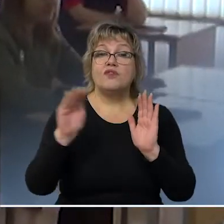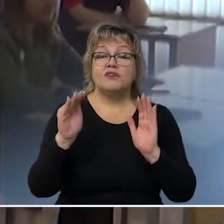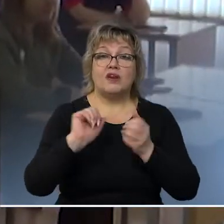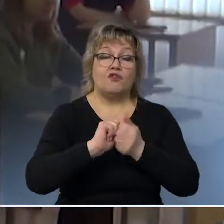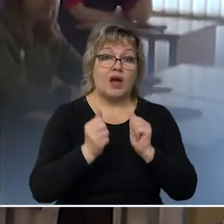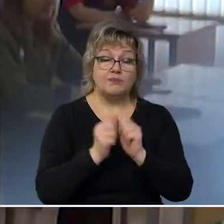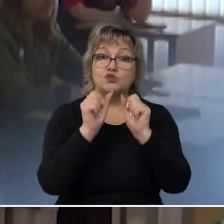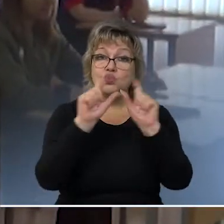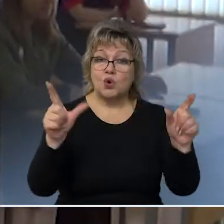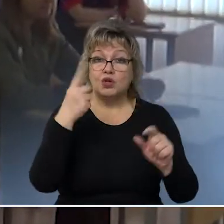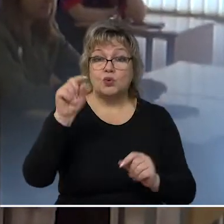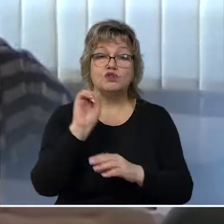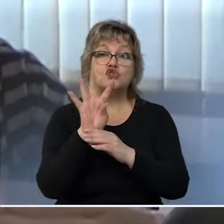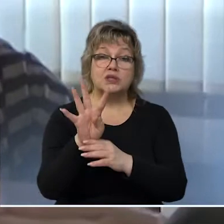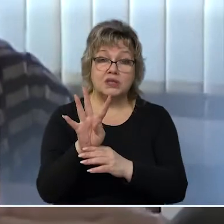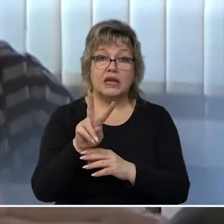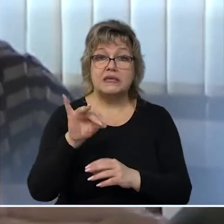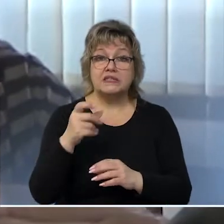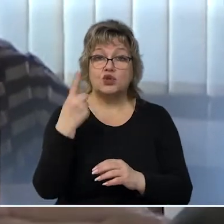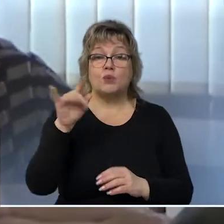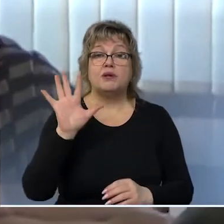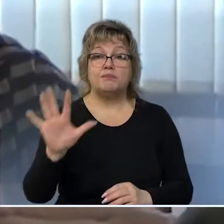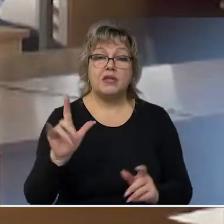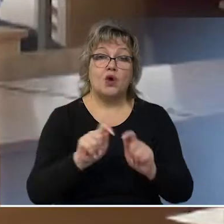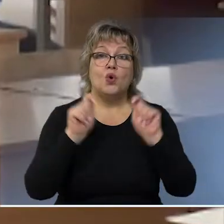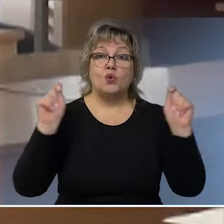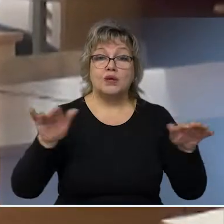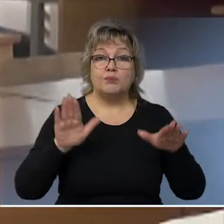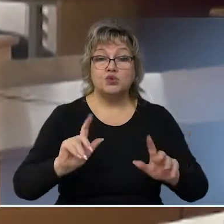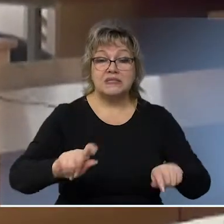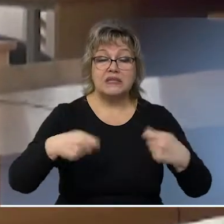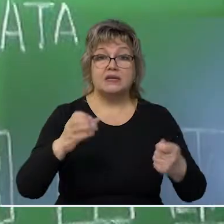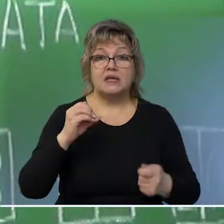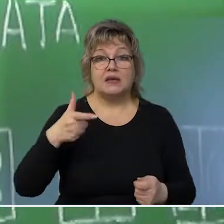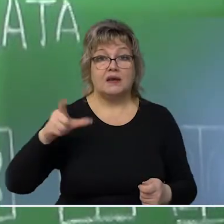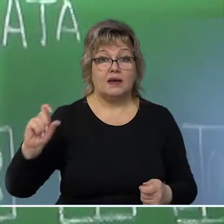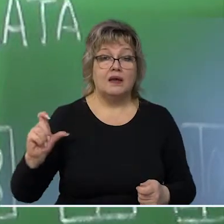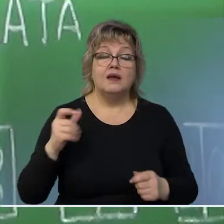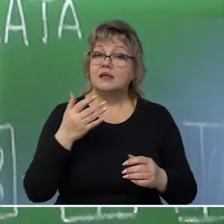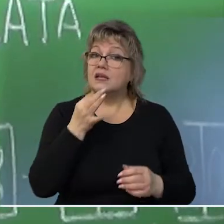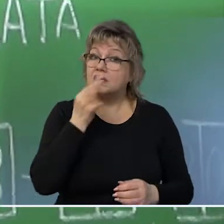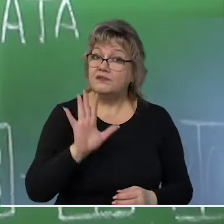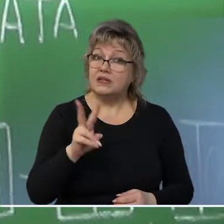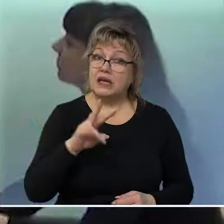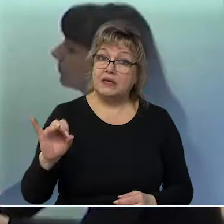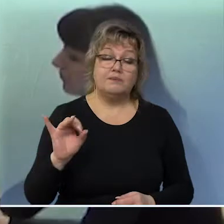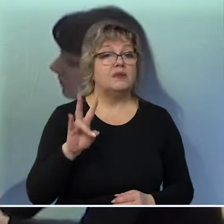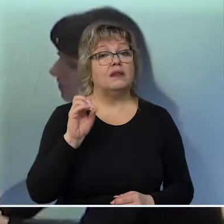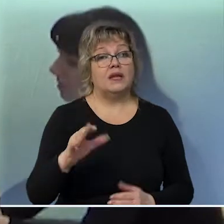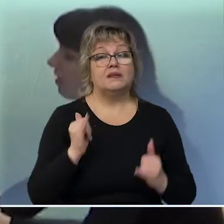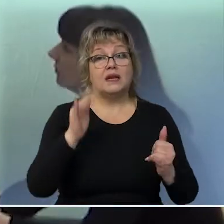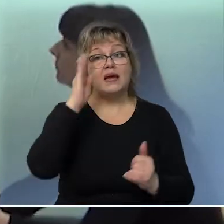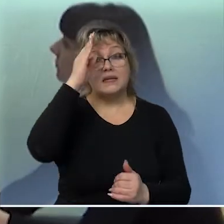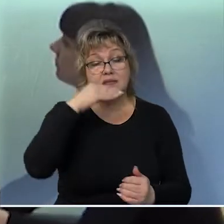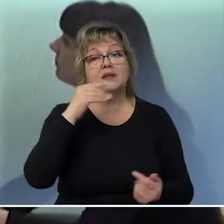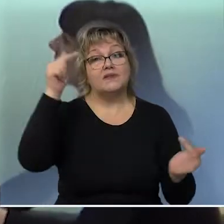28 февраля в Каменске в школе номер 14 и лицее номер 5 открылись пункты сдачи ЕГЭ. Не рановато ли? Нет,